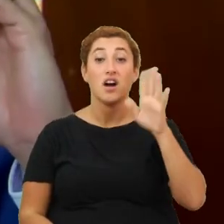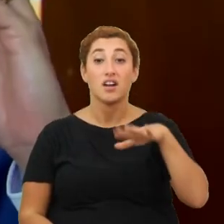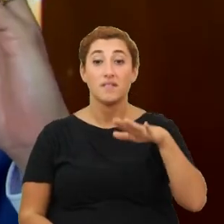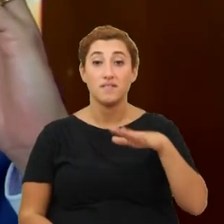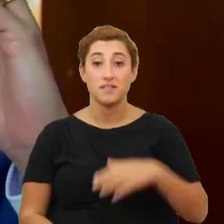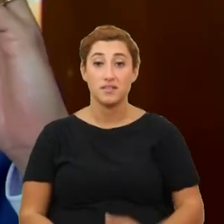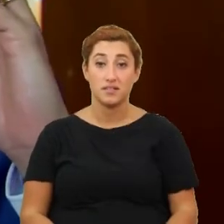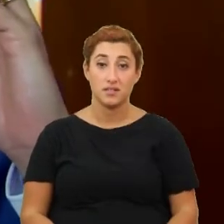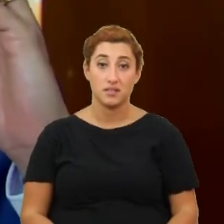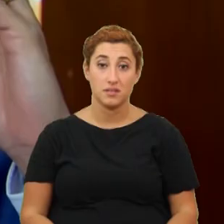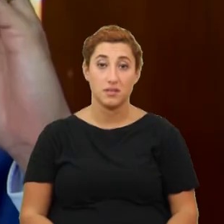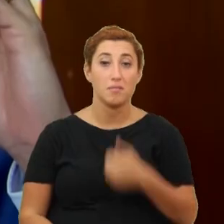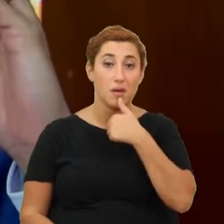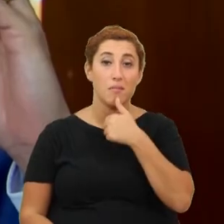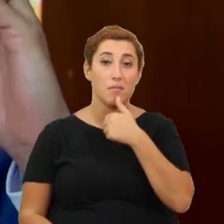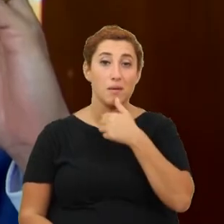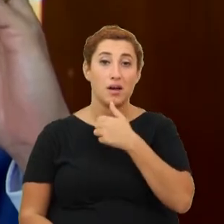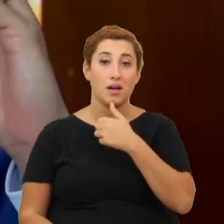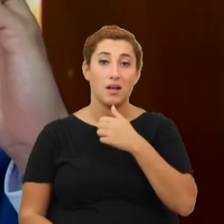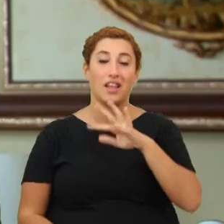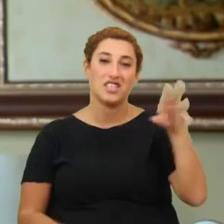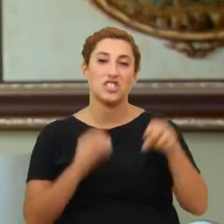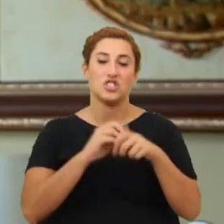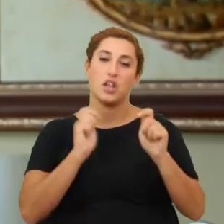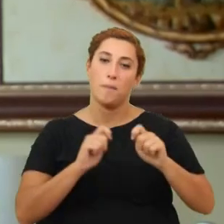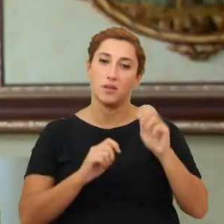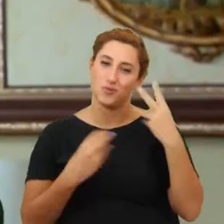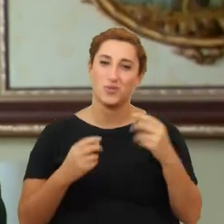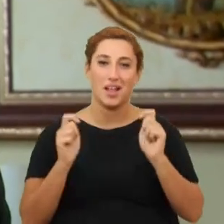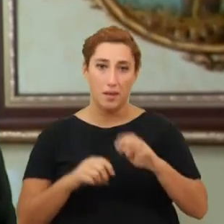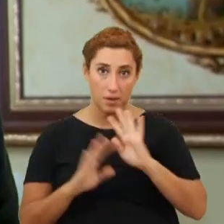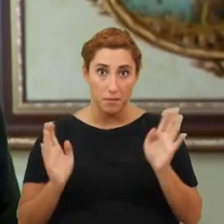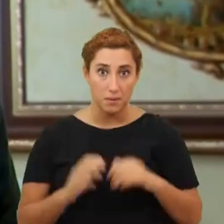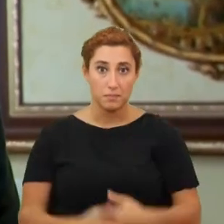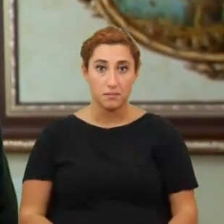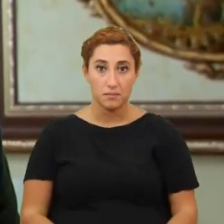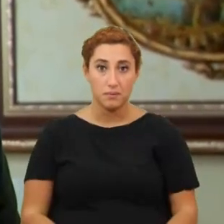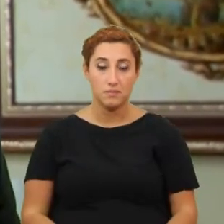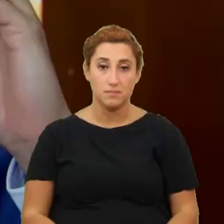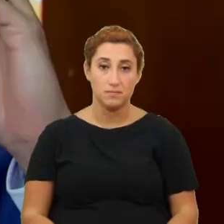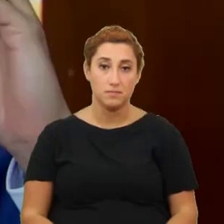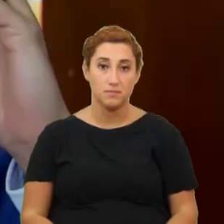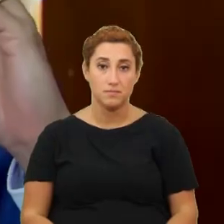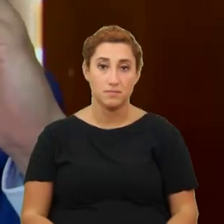Vakıf, babamla anam için yaptıracağım ha. Güzel olsun, tamam mı?